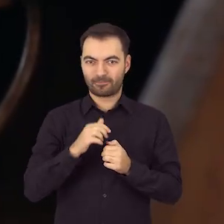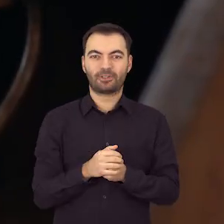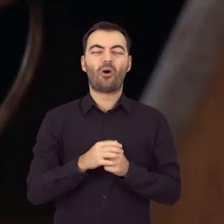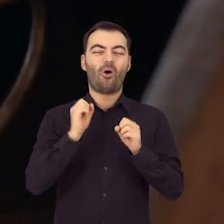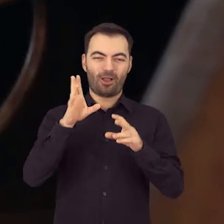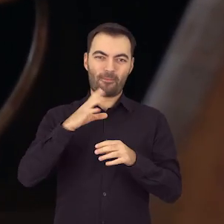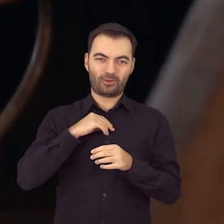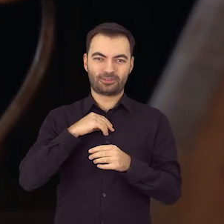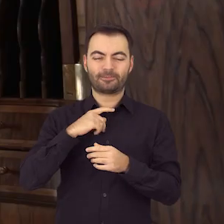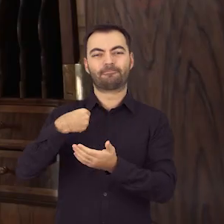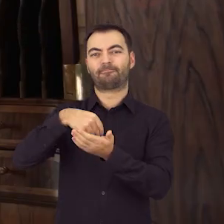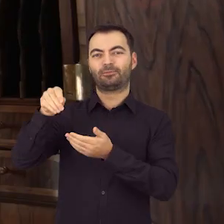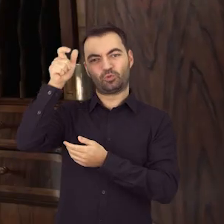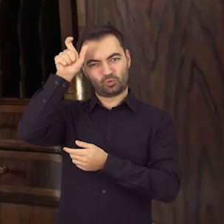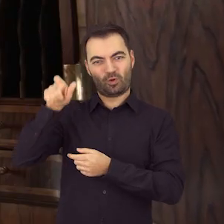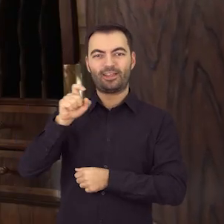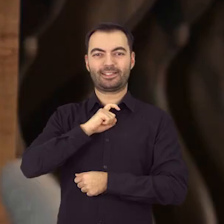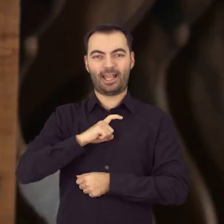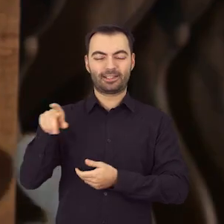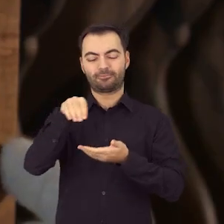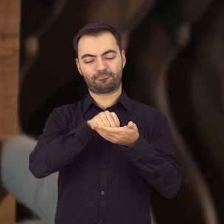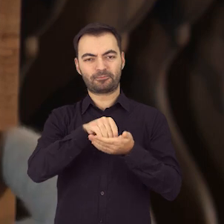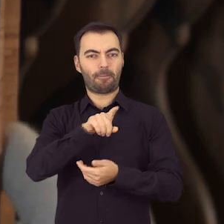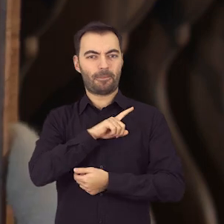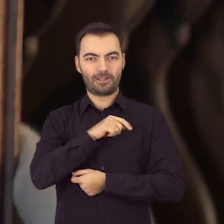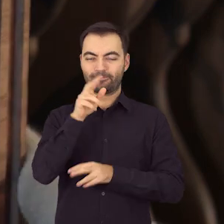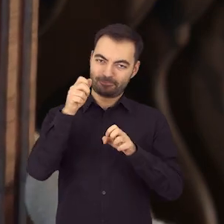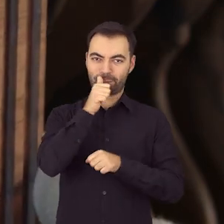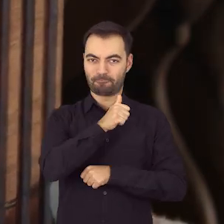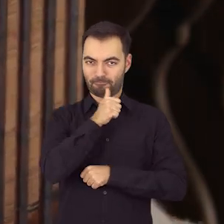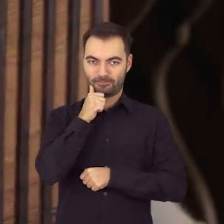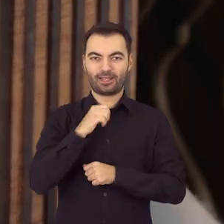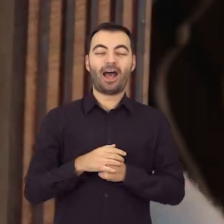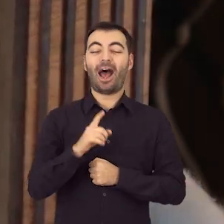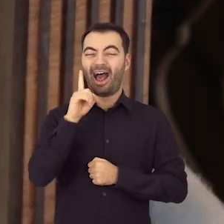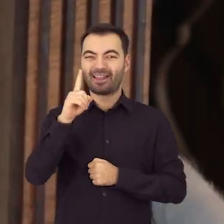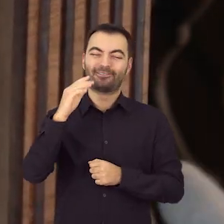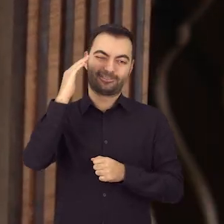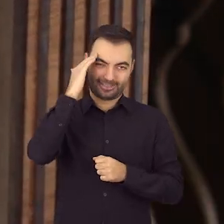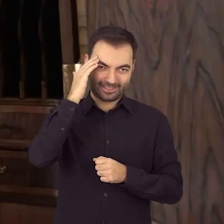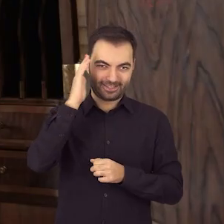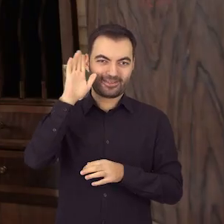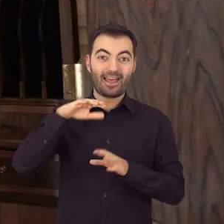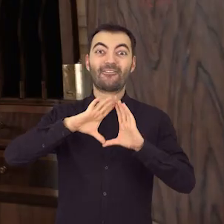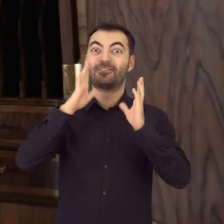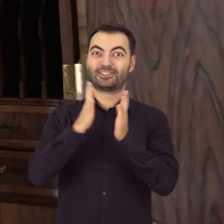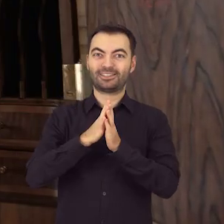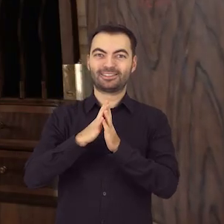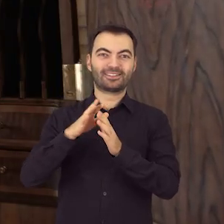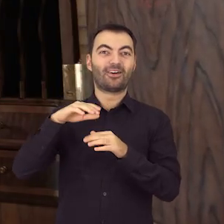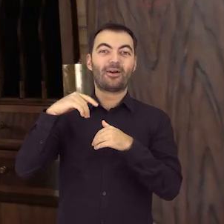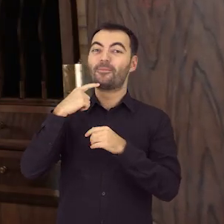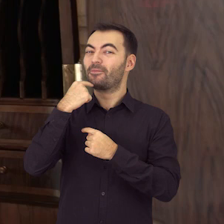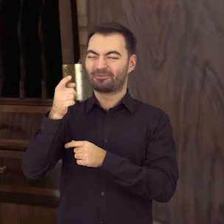ile można było sobie wynająć człowieka, sekretarza, który pilnował sekretów swojego pana, to jednak nawet sekretarzowi nie wszystkie